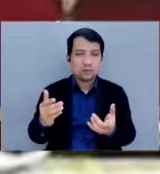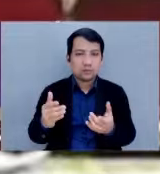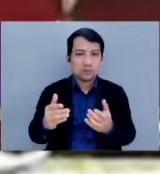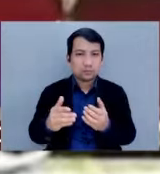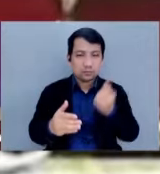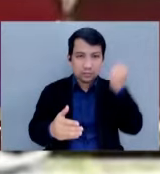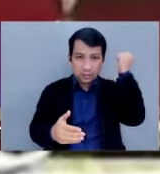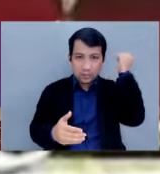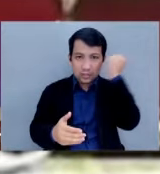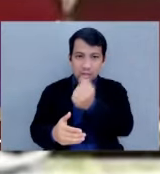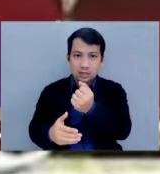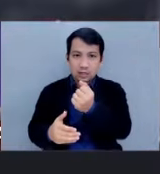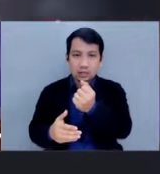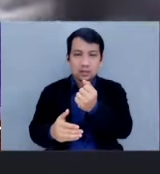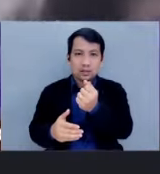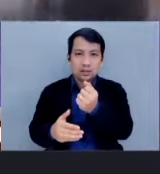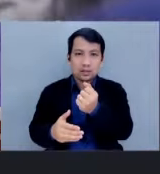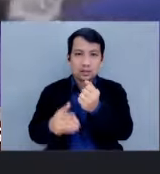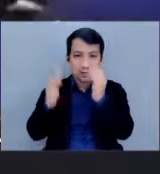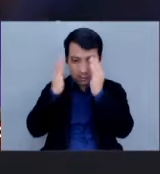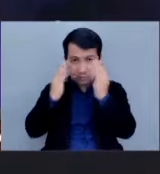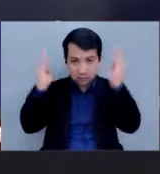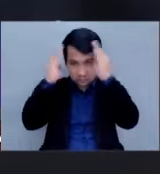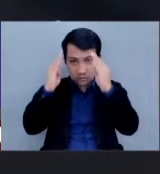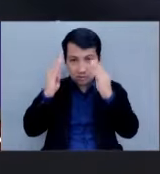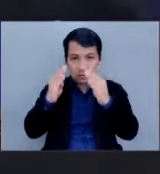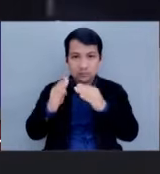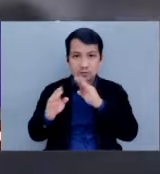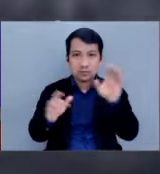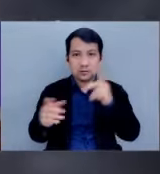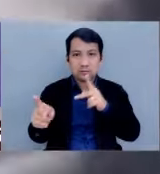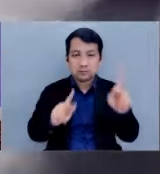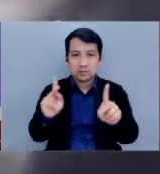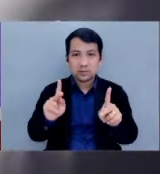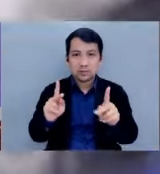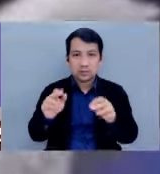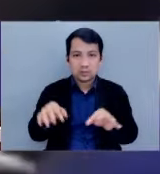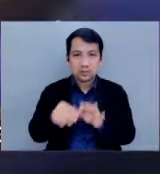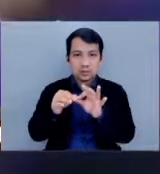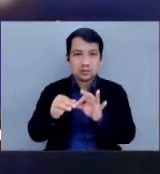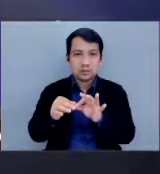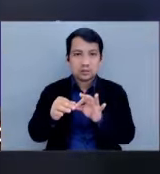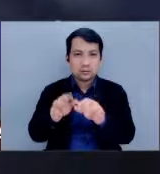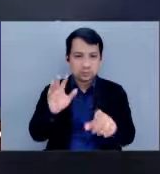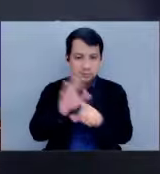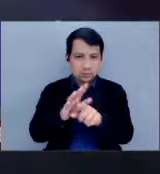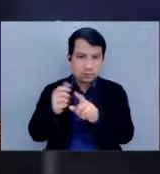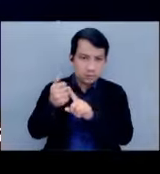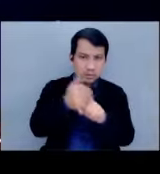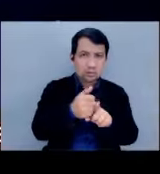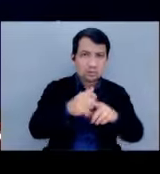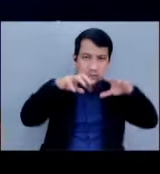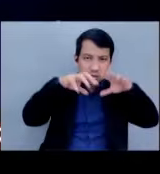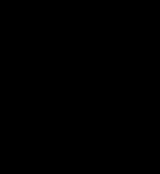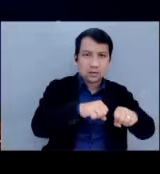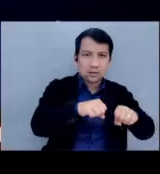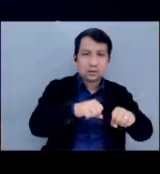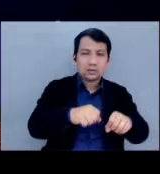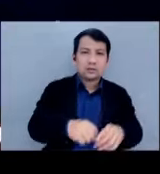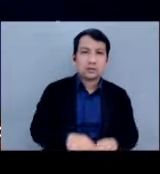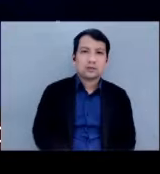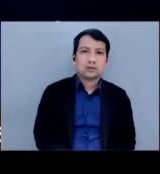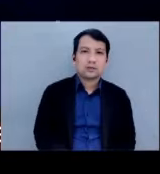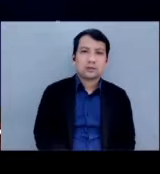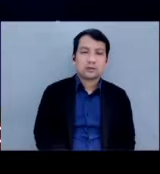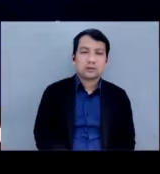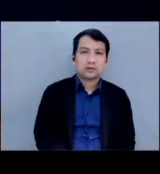niya ng saksak ang obispo. Nagpanik ang mga dumalo sa misa. Pero ang iba, sinunggaban ang nanaksak. Rumisponde ang mga pulis